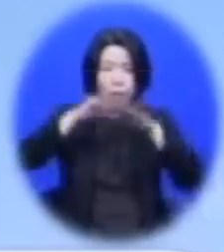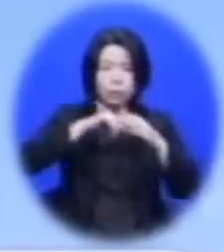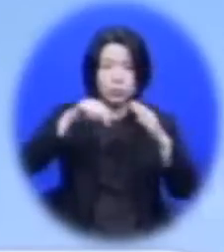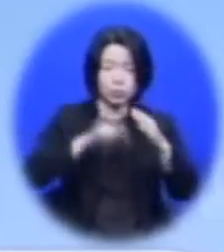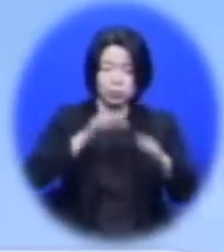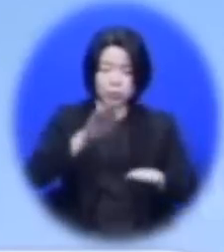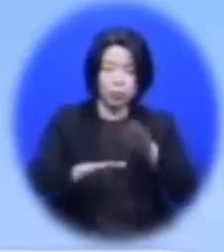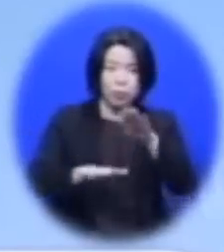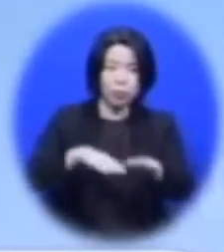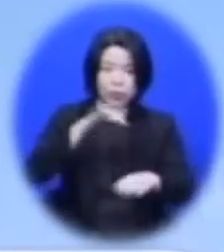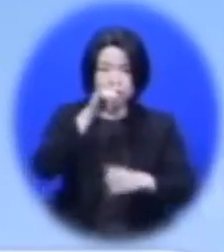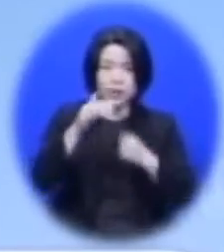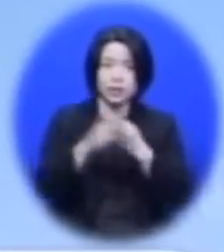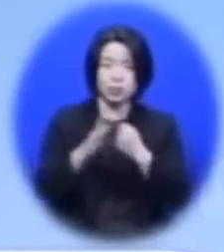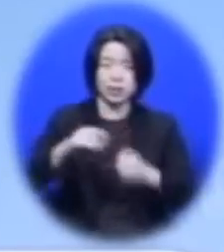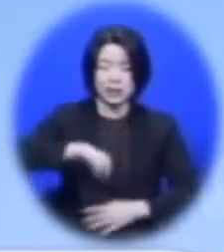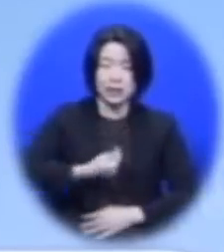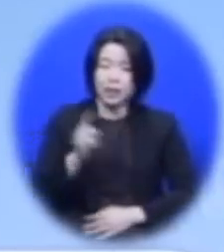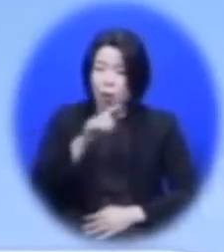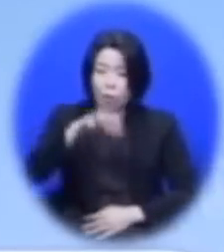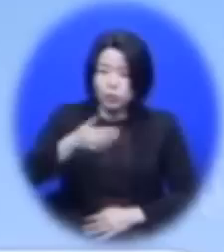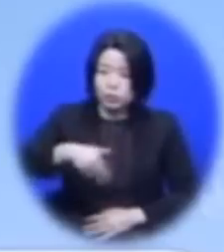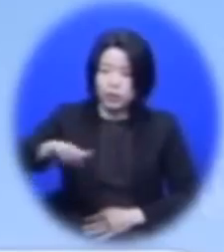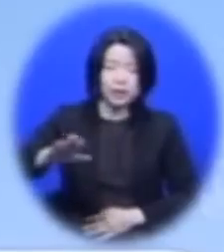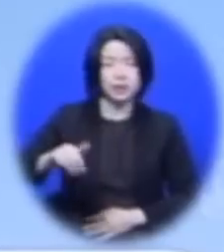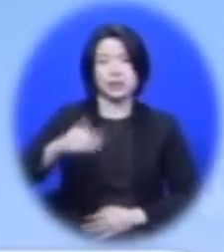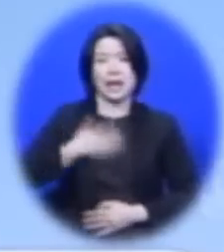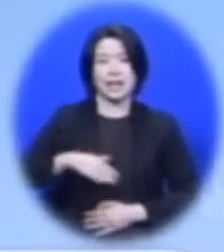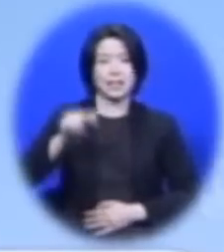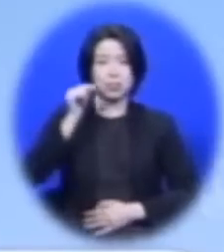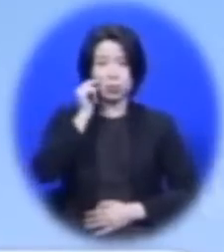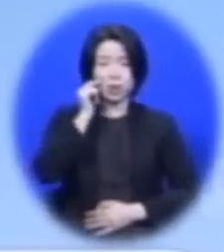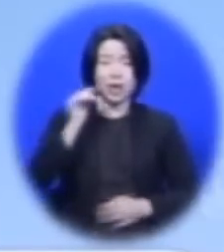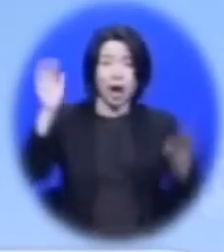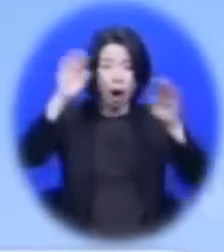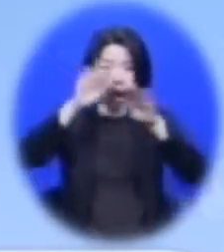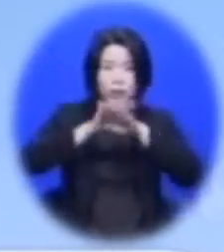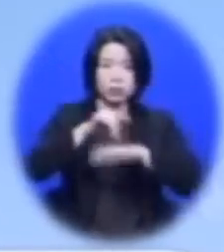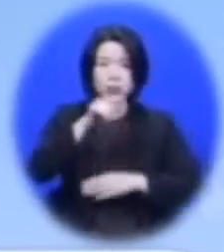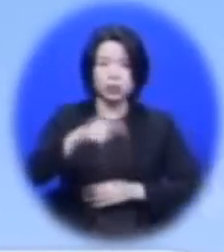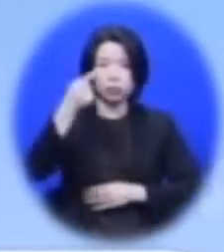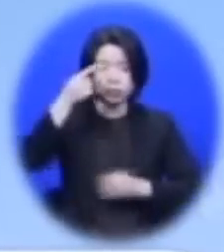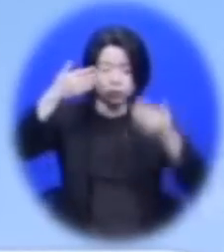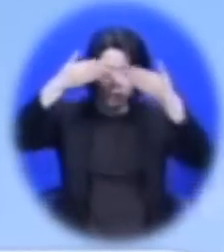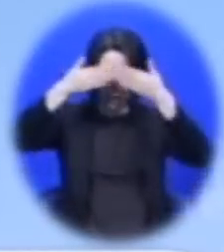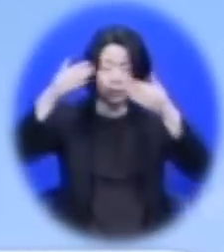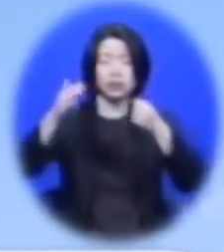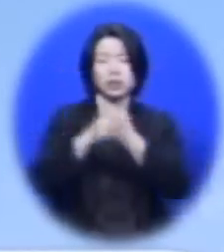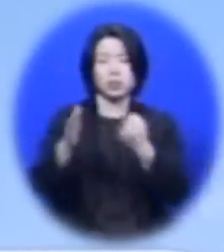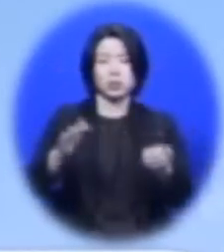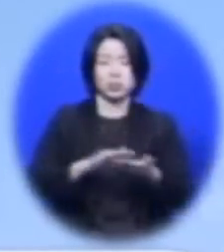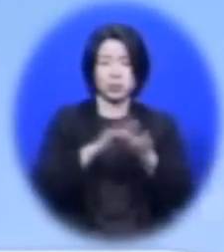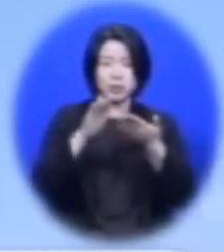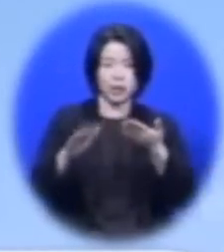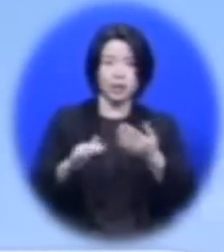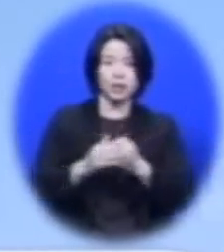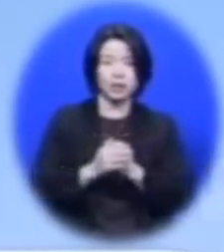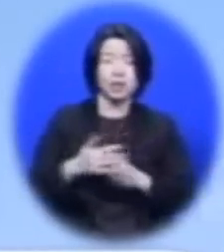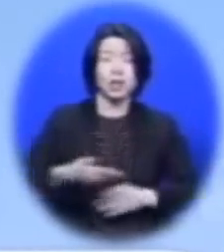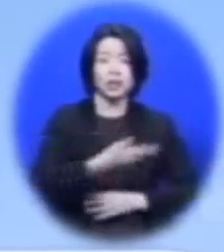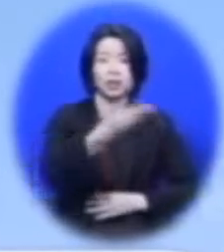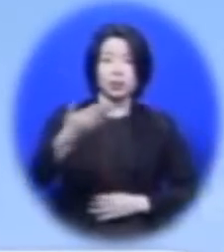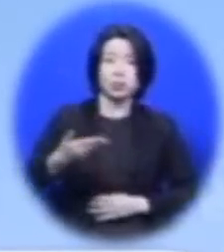있으니 자기가 어디로 가는지를 알지 못합니다. 어둠이 그의 눈을 가렸기 때문입니다.